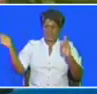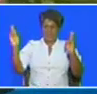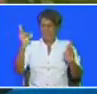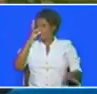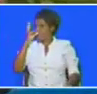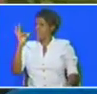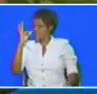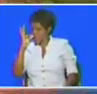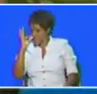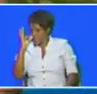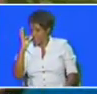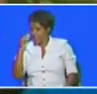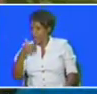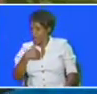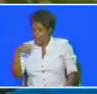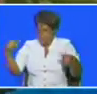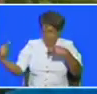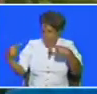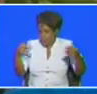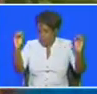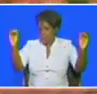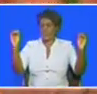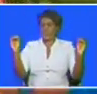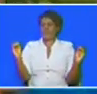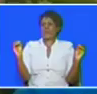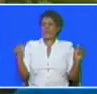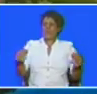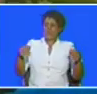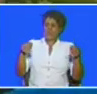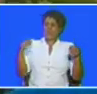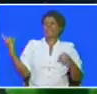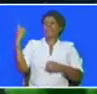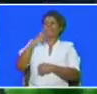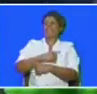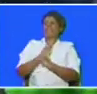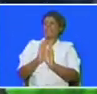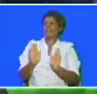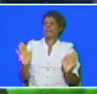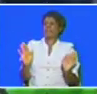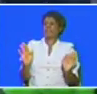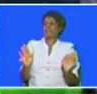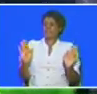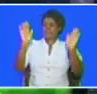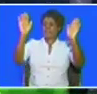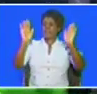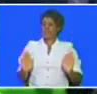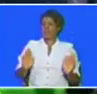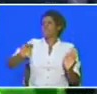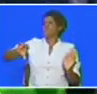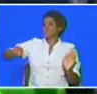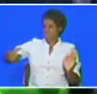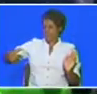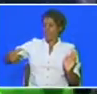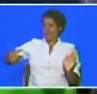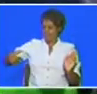Nyeri hatuna ugomvi wowote. Tunagojea tu siku hiyo ifike. Sisi kama wakazi wa Kisumu